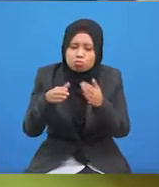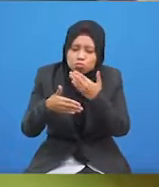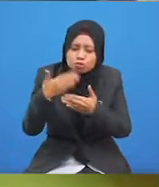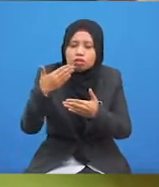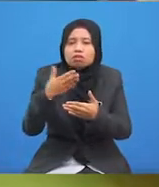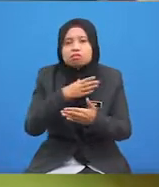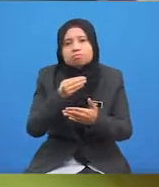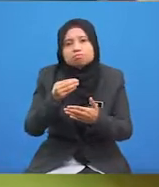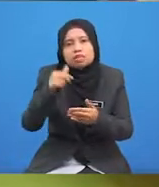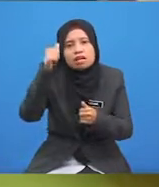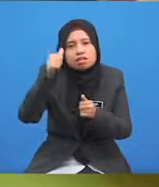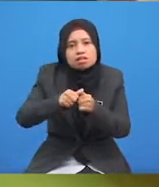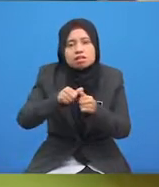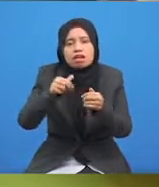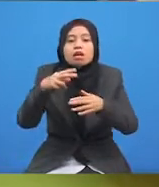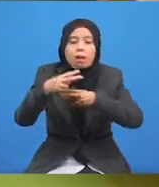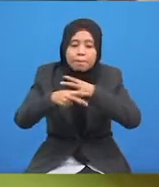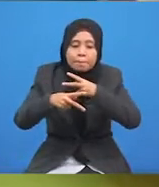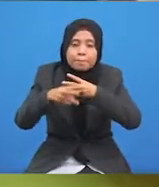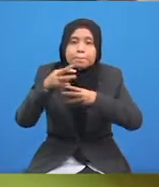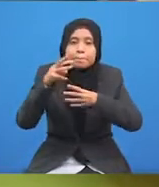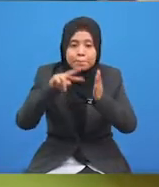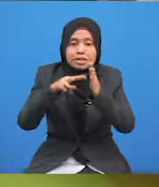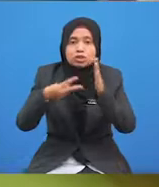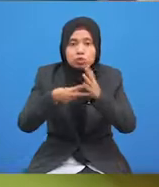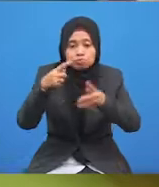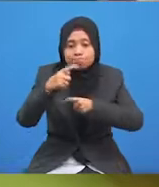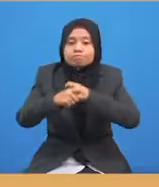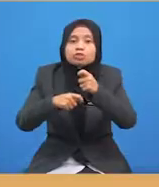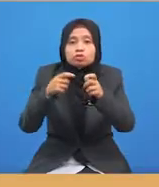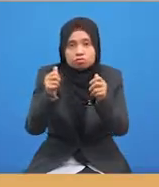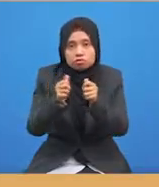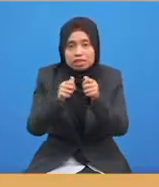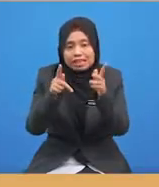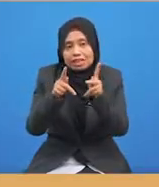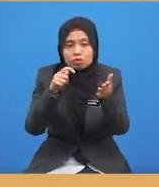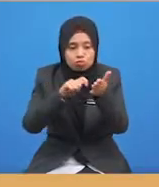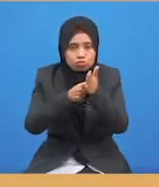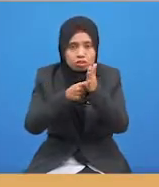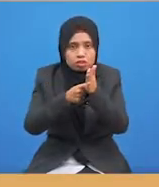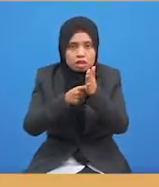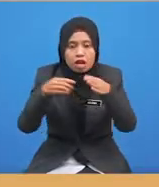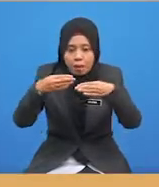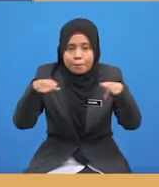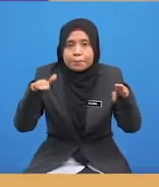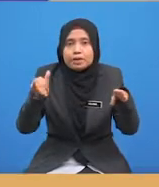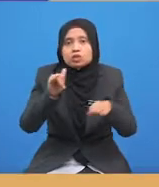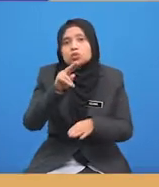cuba mengingat maksud tamadun menggunakan kata kunci. Bahasa